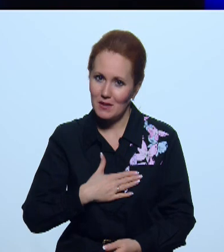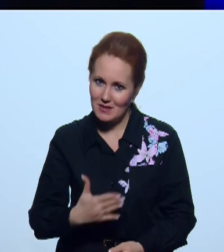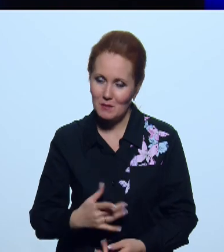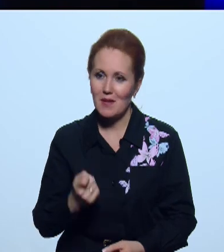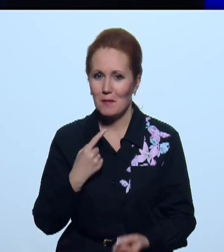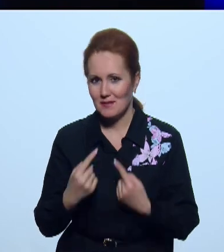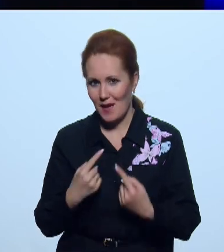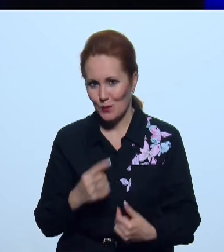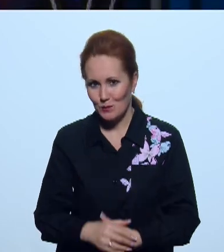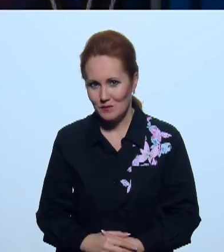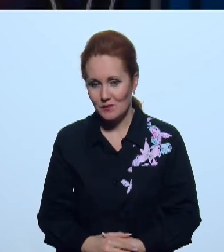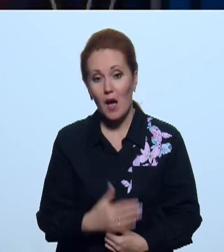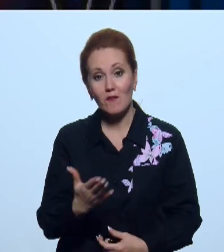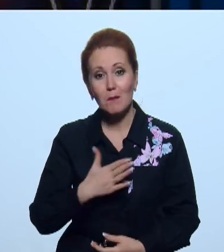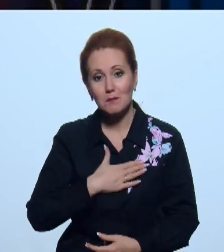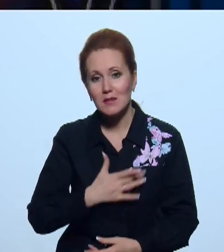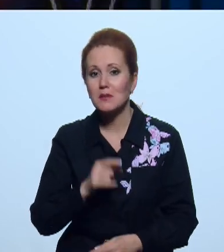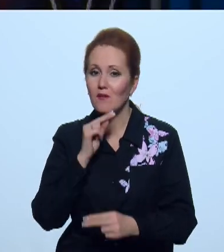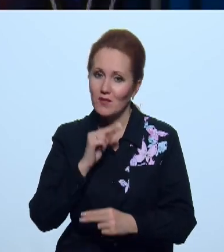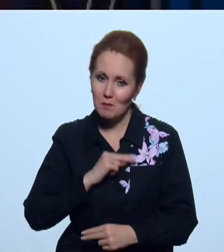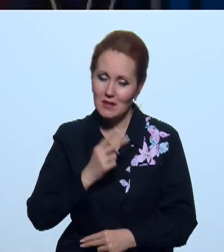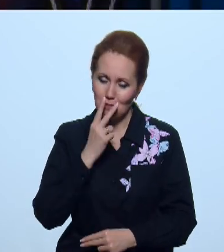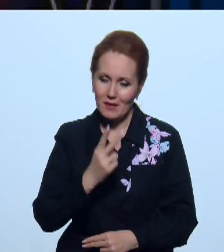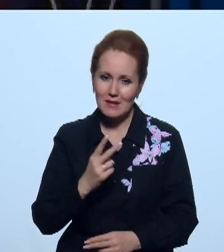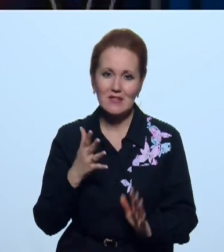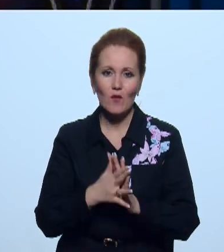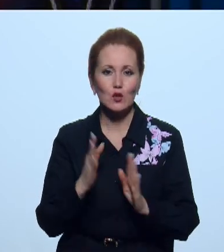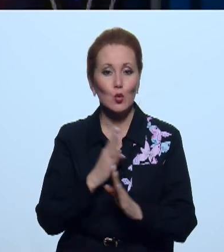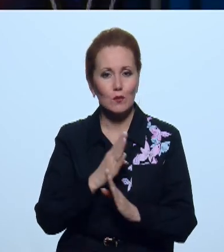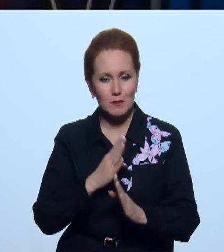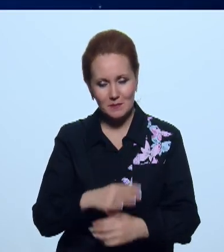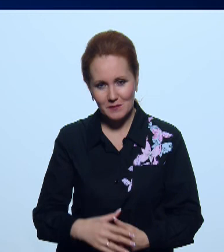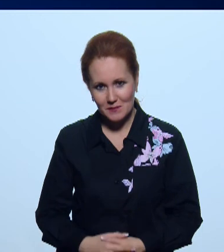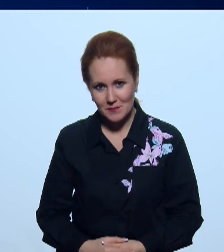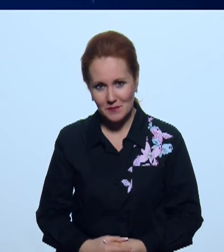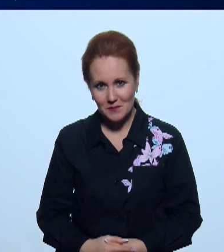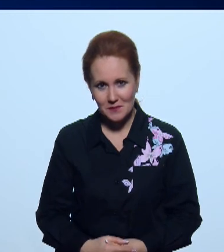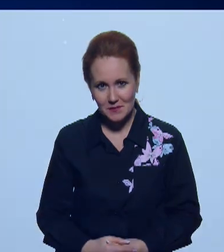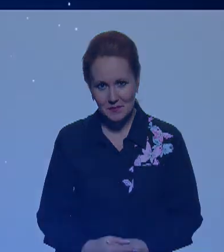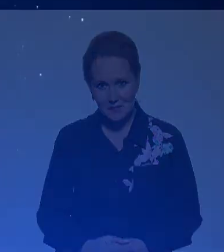беседу. А вам спасибо за внимание. Смотрите «Сквозь судьбы». Всего доброго.